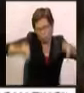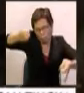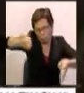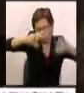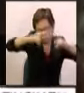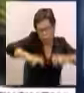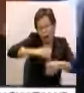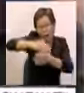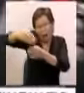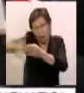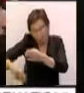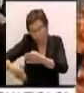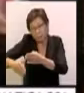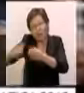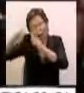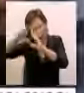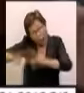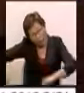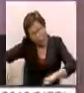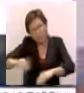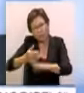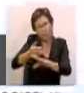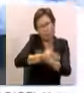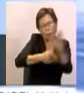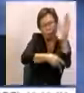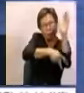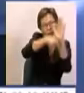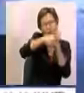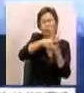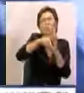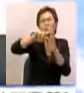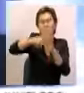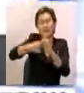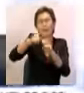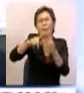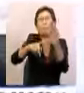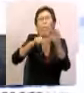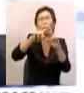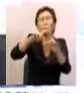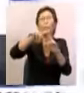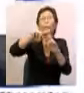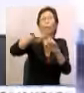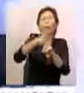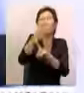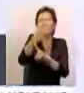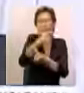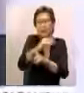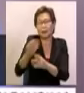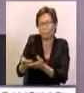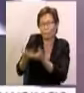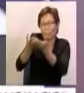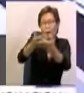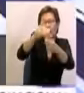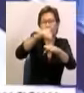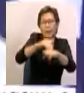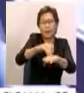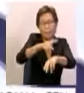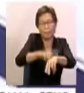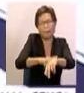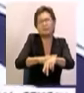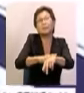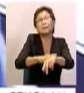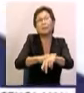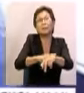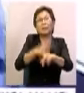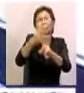dapat dihabiskan sebelum sesi baharu Parlimen bermula Mac depan dan pembentangan siasatan dapat dilaksana pada sesi